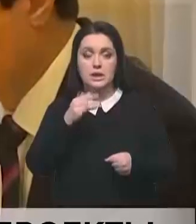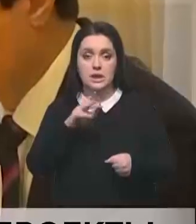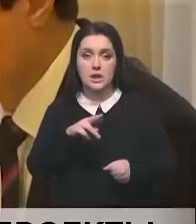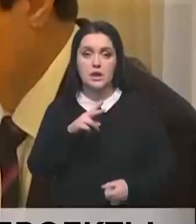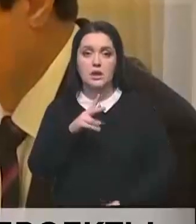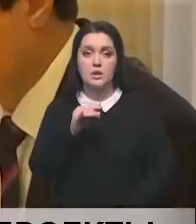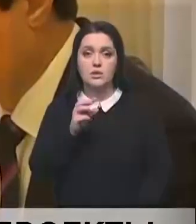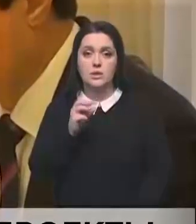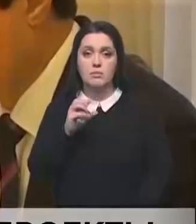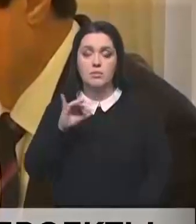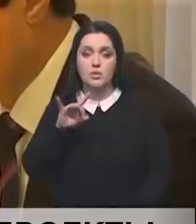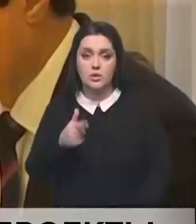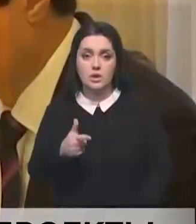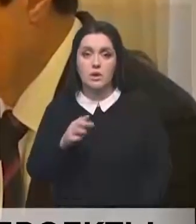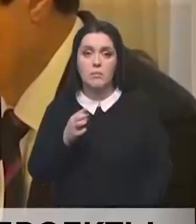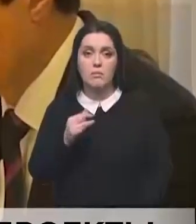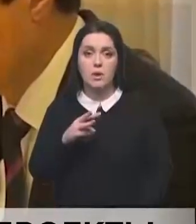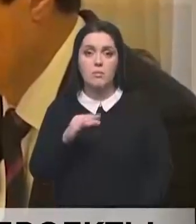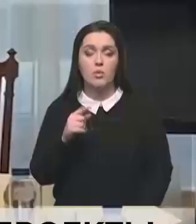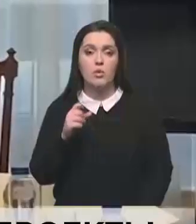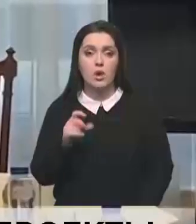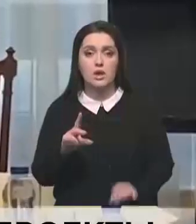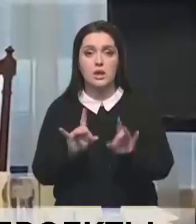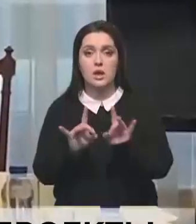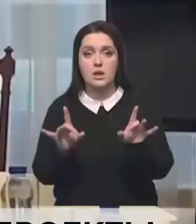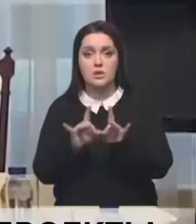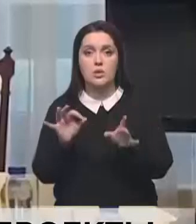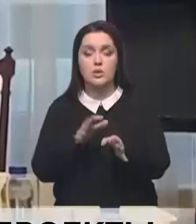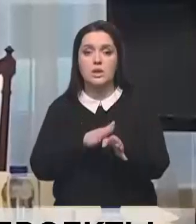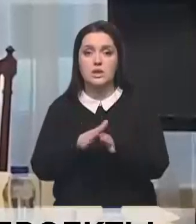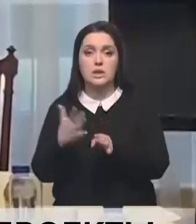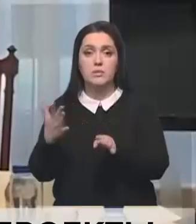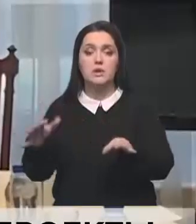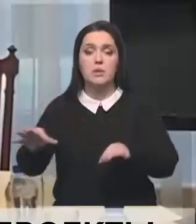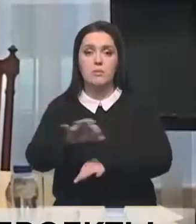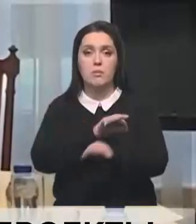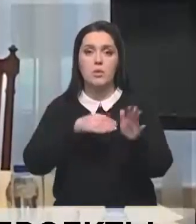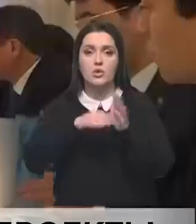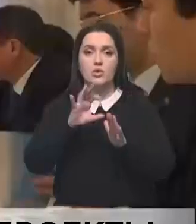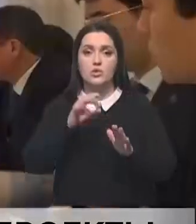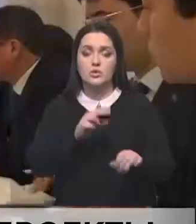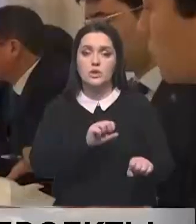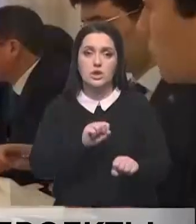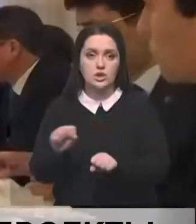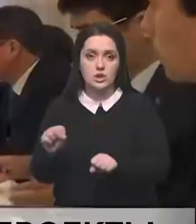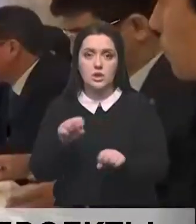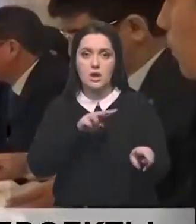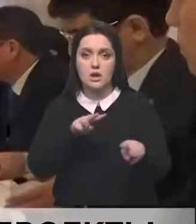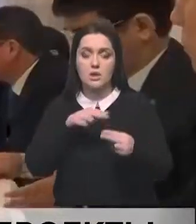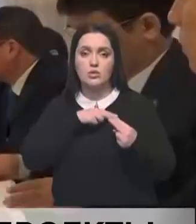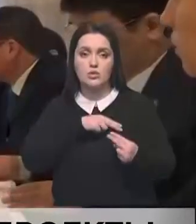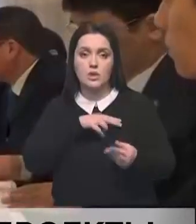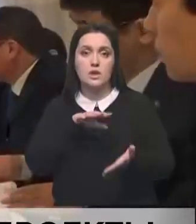Бельгии и Люксембурге Маргулан Баймухан рассказал о реализации 5 проектов по улучшению соцзащиты, охраны труда и